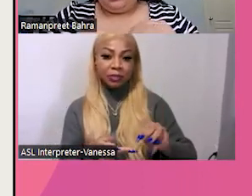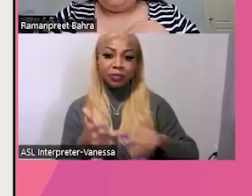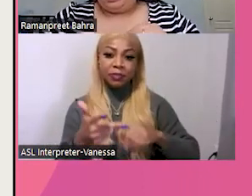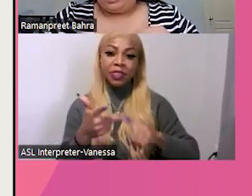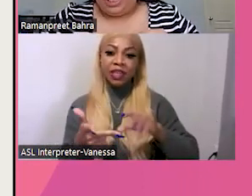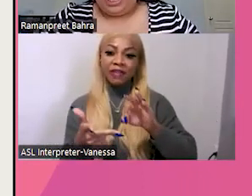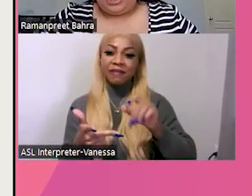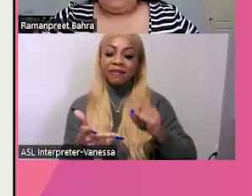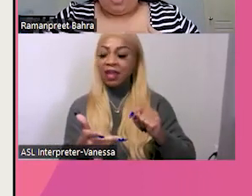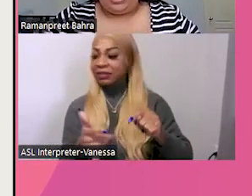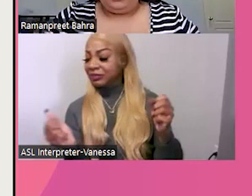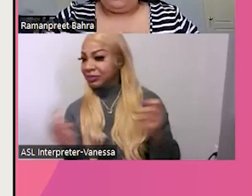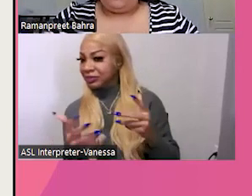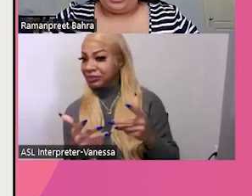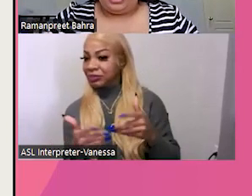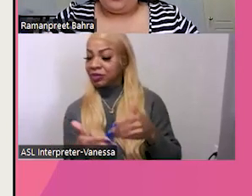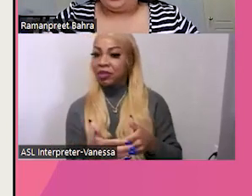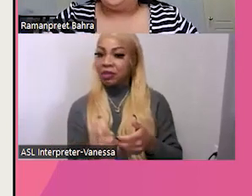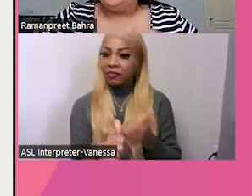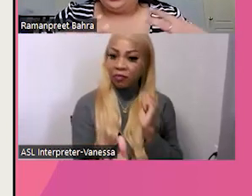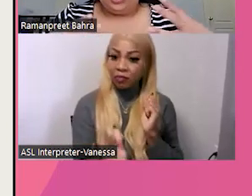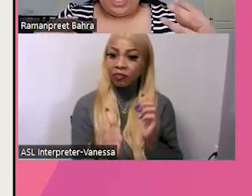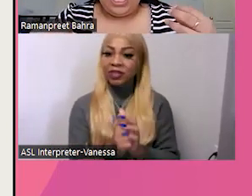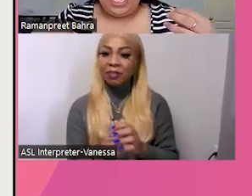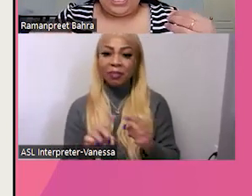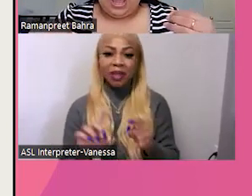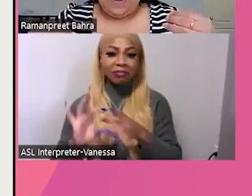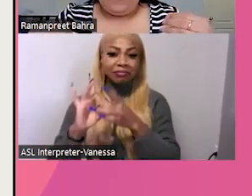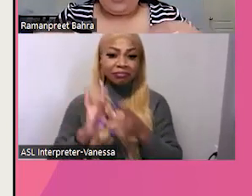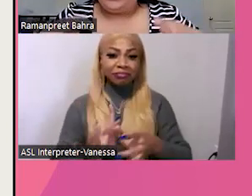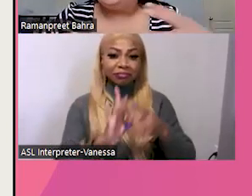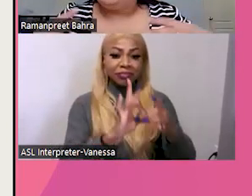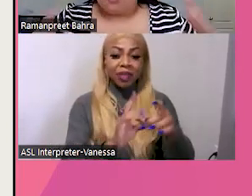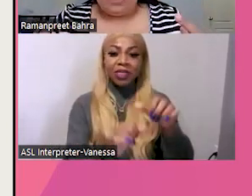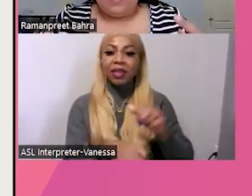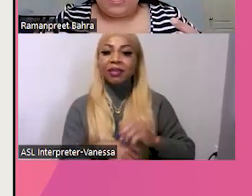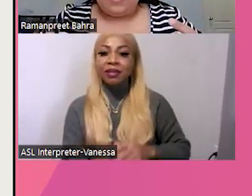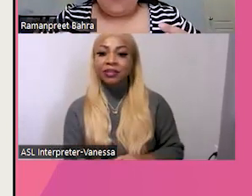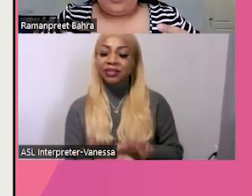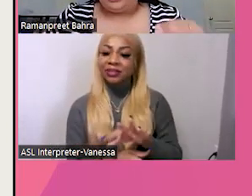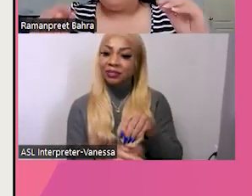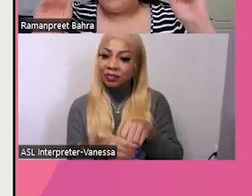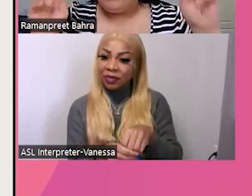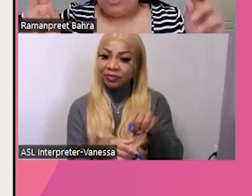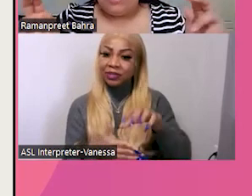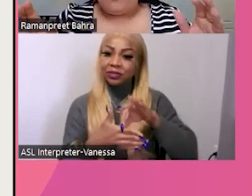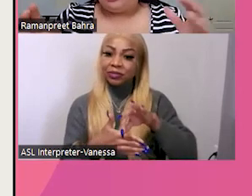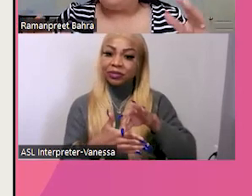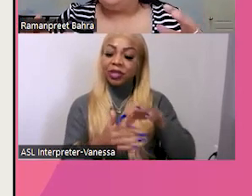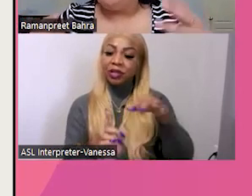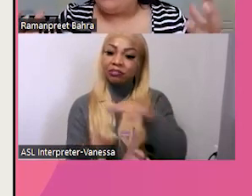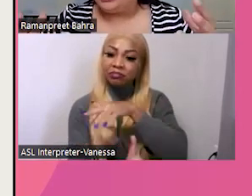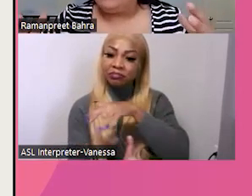grossophobie comme étant intrinsèquement reliés les uns aux autres, ce qui crée un